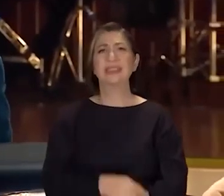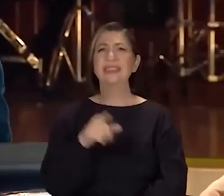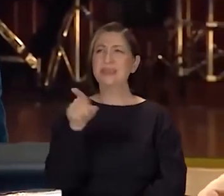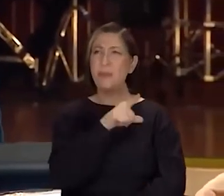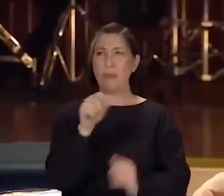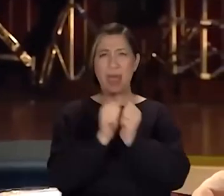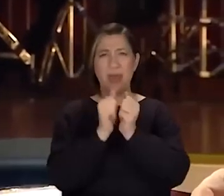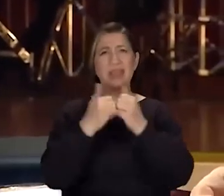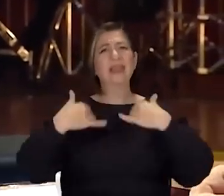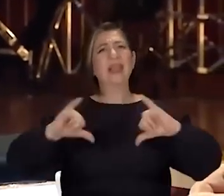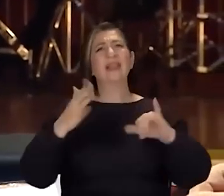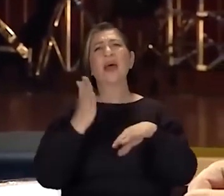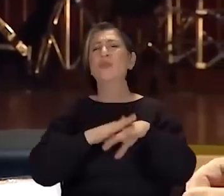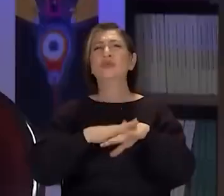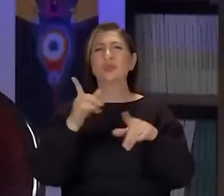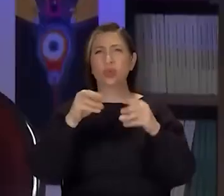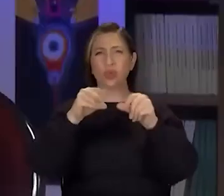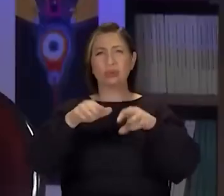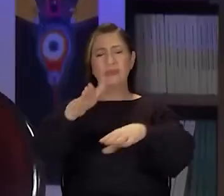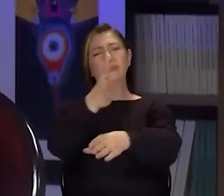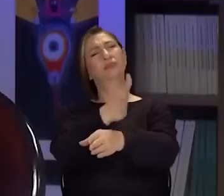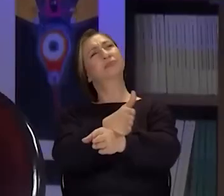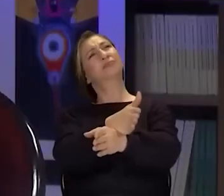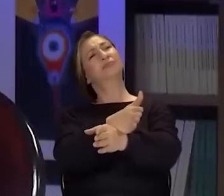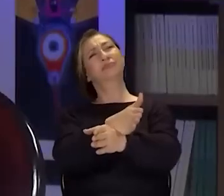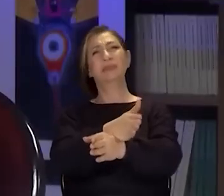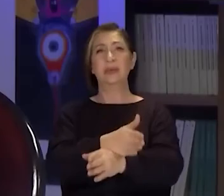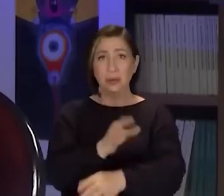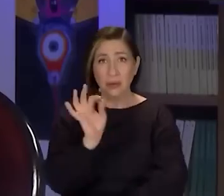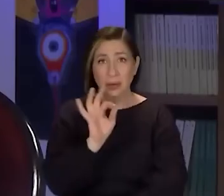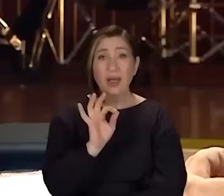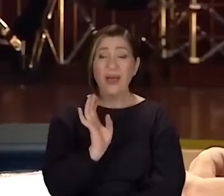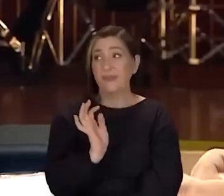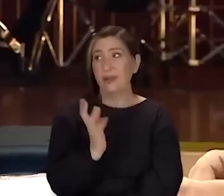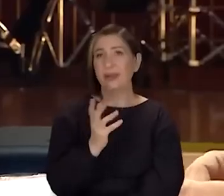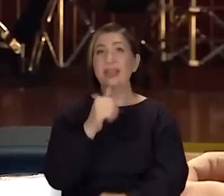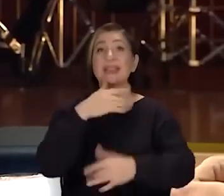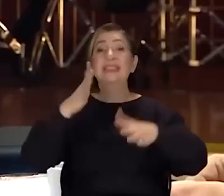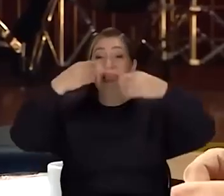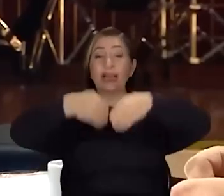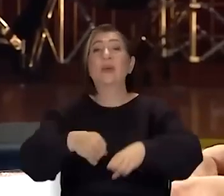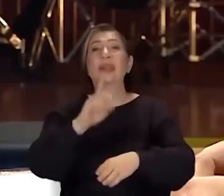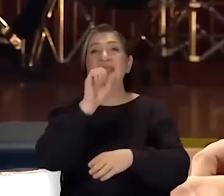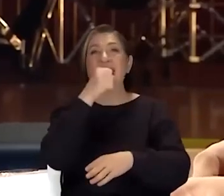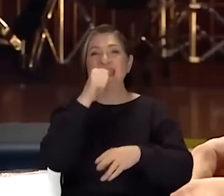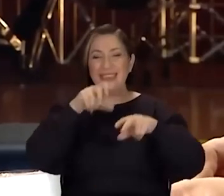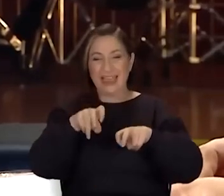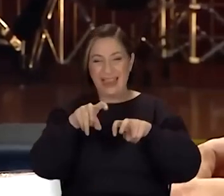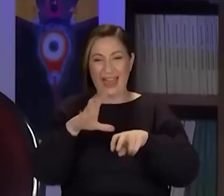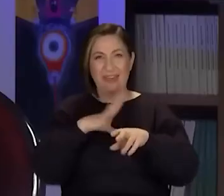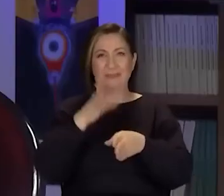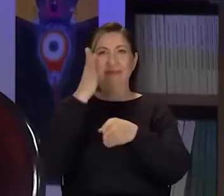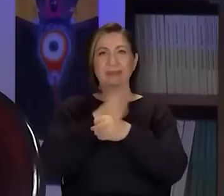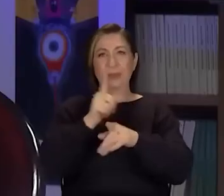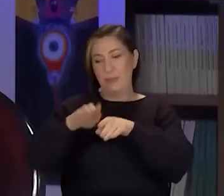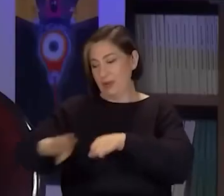böyle beraber tatilde ne yapıyorsunuz? Böyle kumsalda mı oturuyorsunuz? Evet. Yapma ya. Çok denize giremiyoruz. Bir tahta sandalye falan vardır herhalde